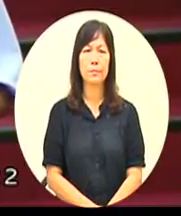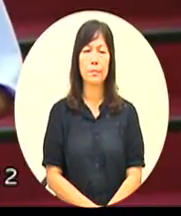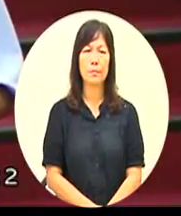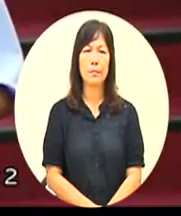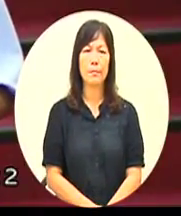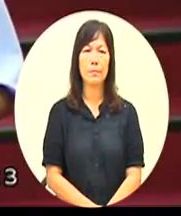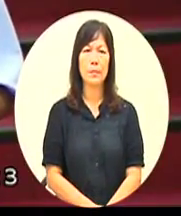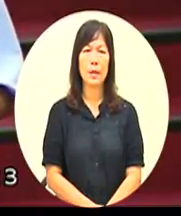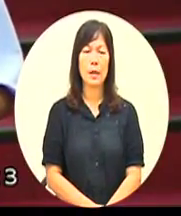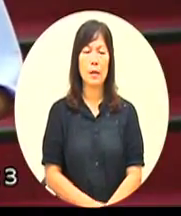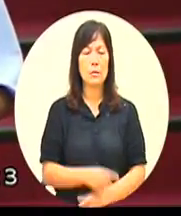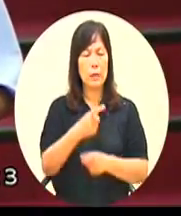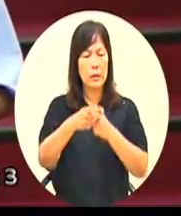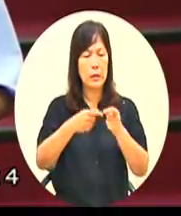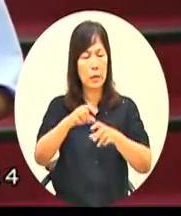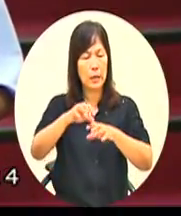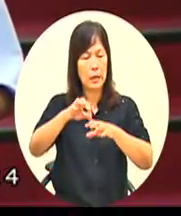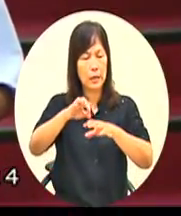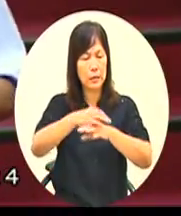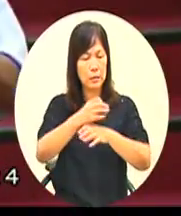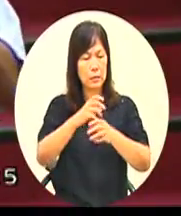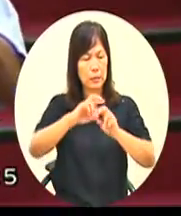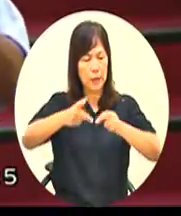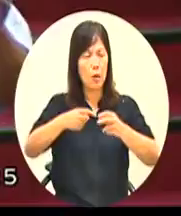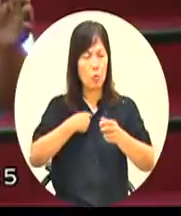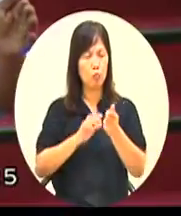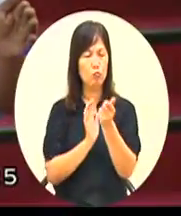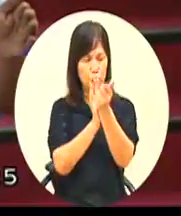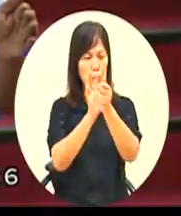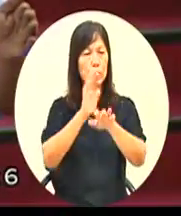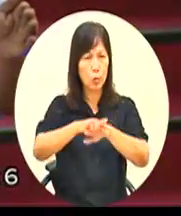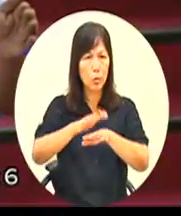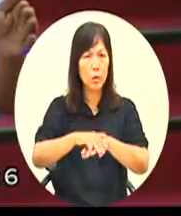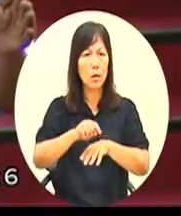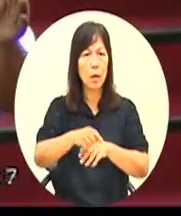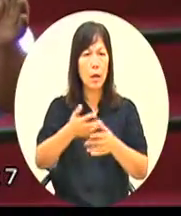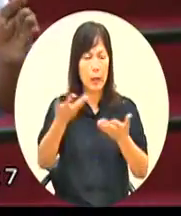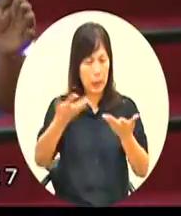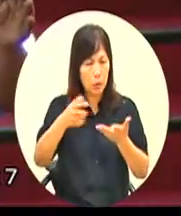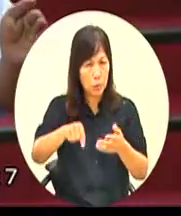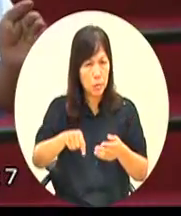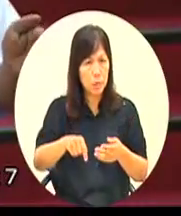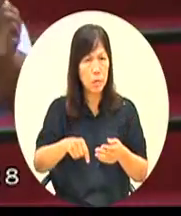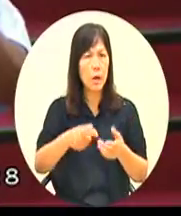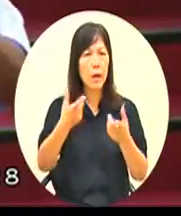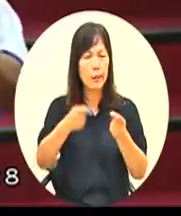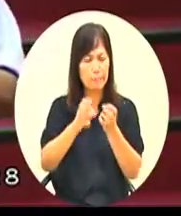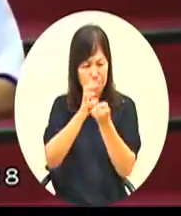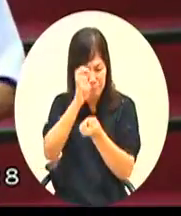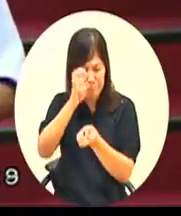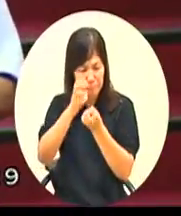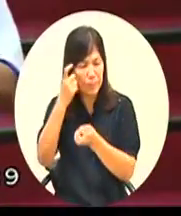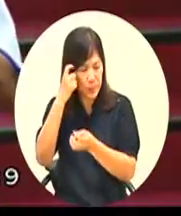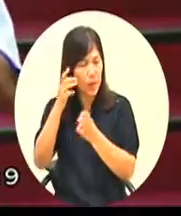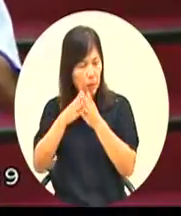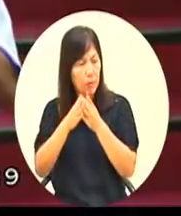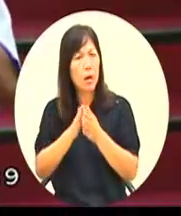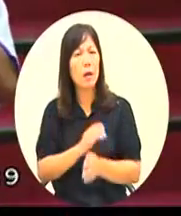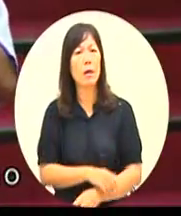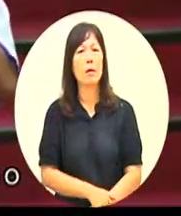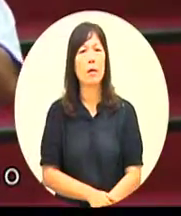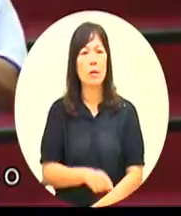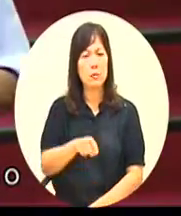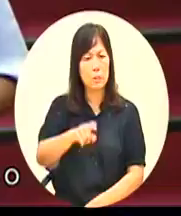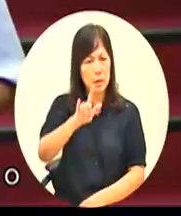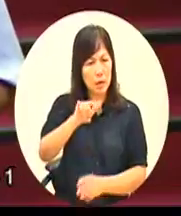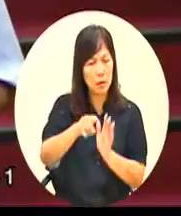所以年金改革我们都支持，但是它的问题啊，还是要细部的去考量这个老师